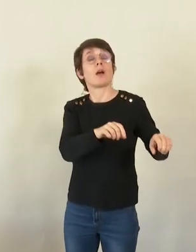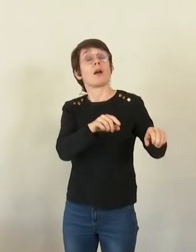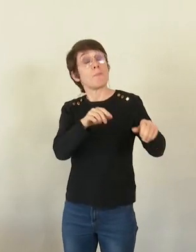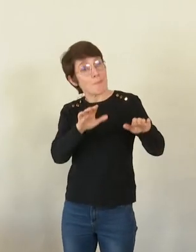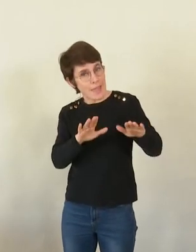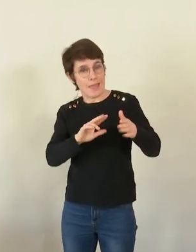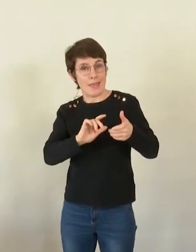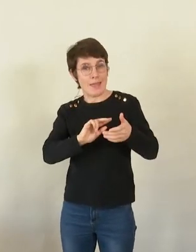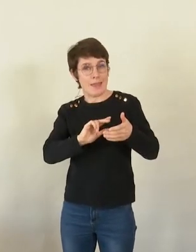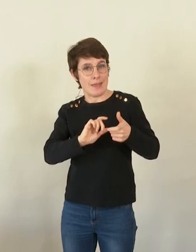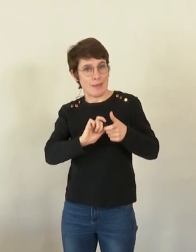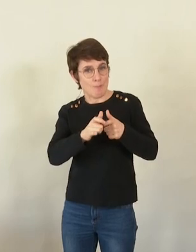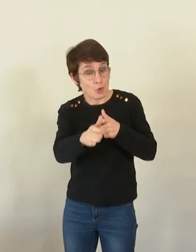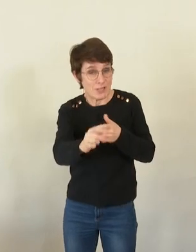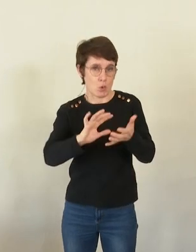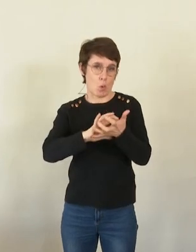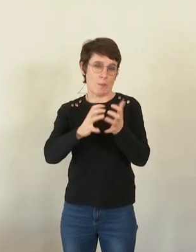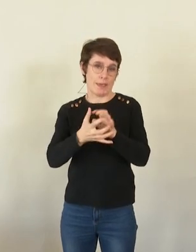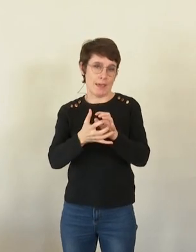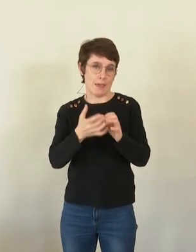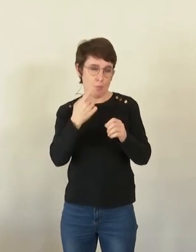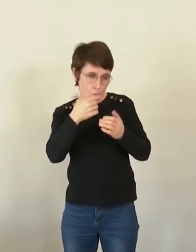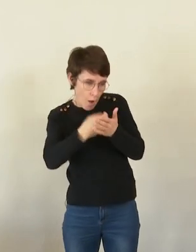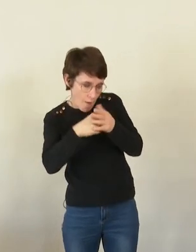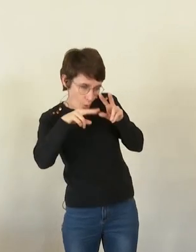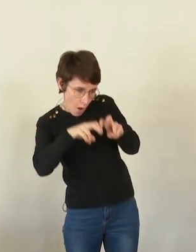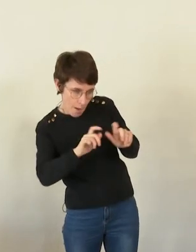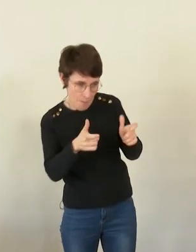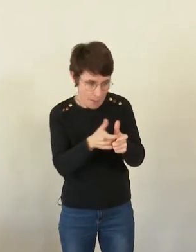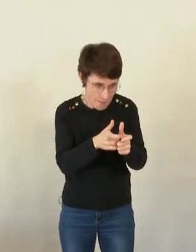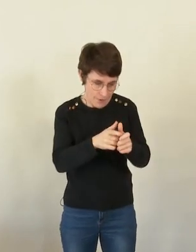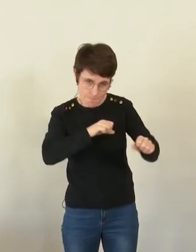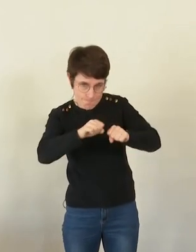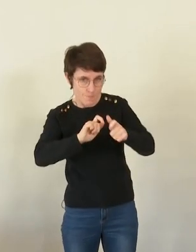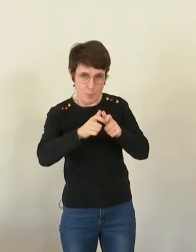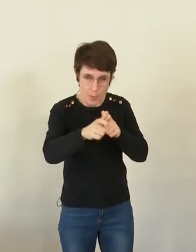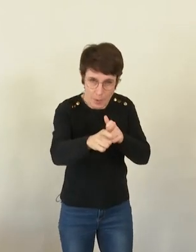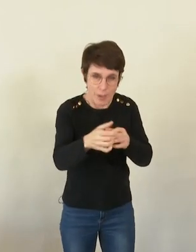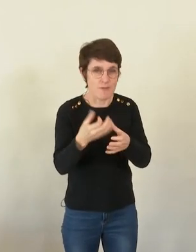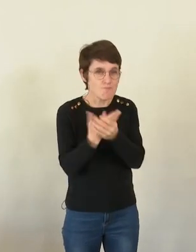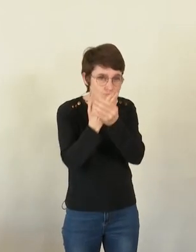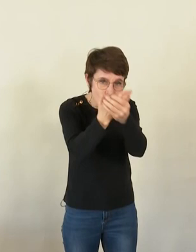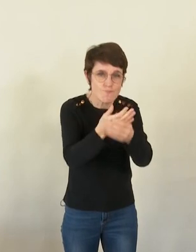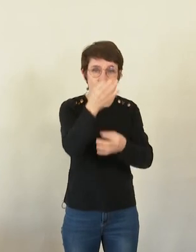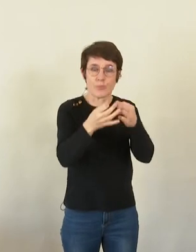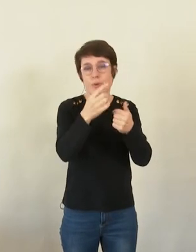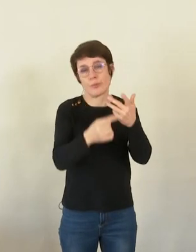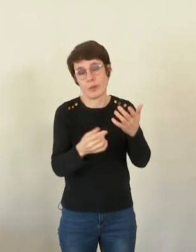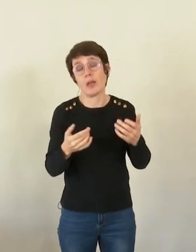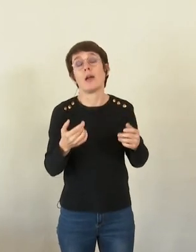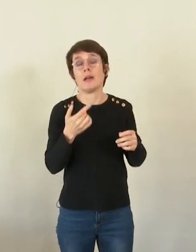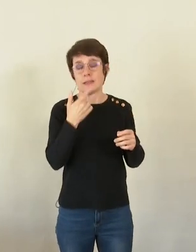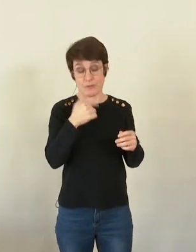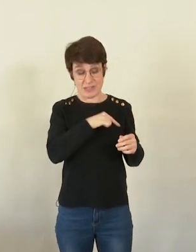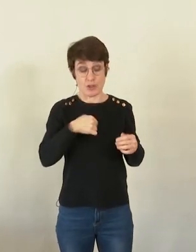complexe que ce soit dans l'accès aux données ou dans la mise en œuvre notre objectif est d'expérimenter cette réquisition de logement vacant depuis plus de